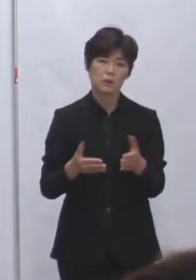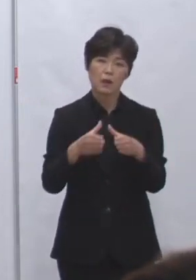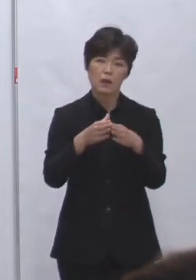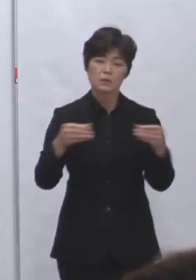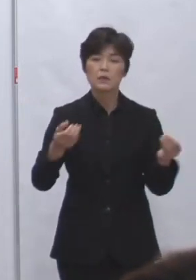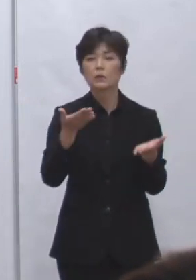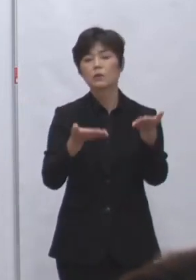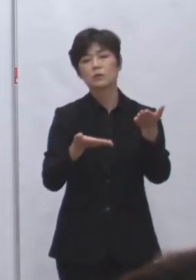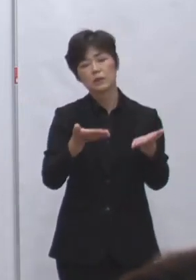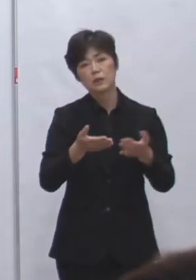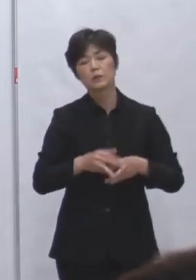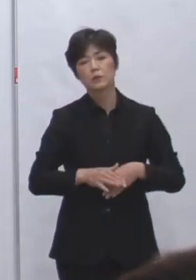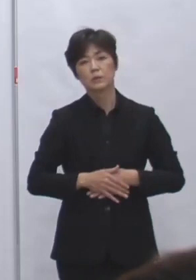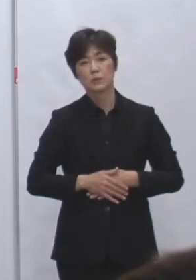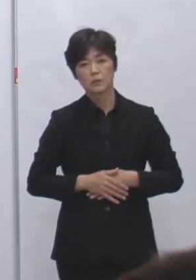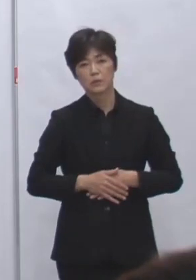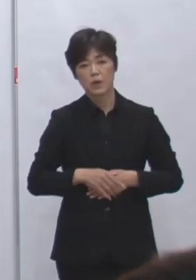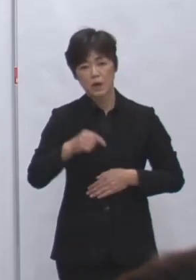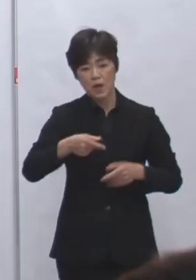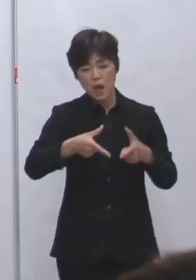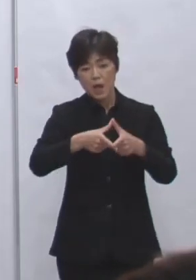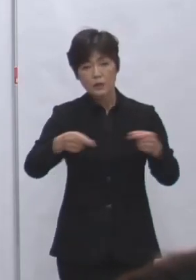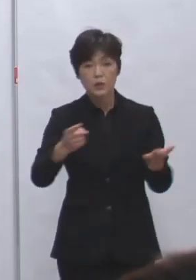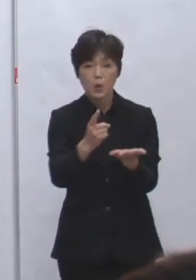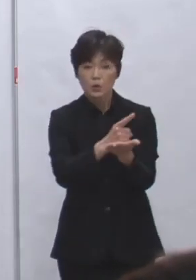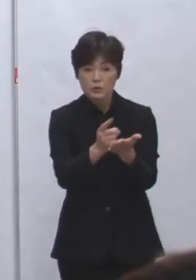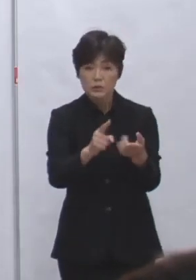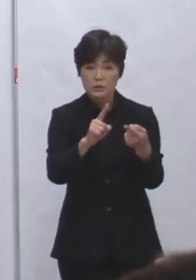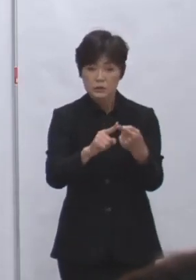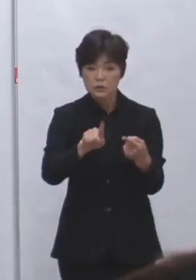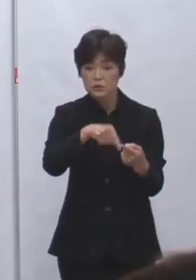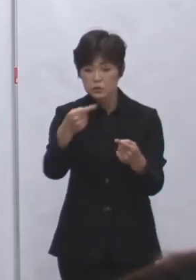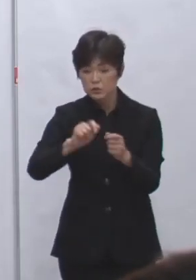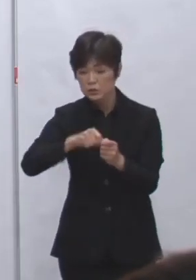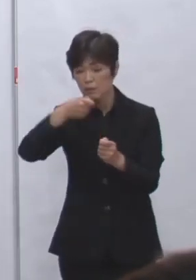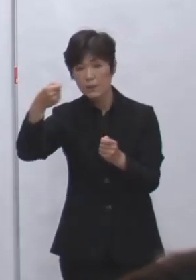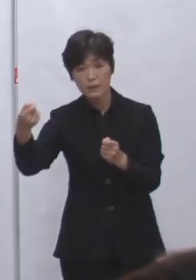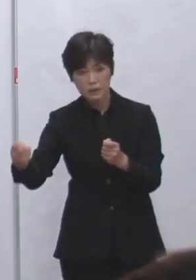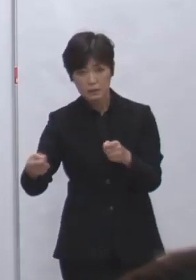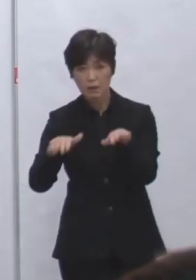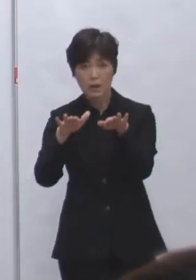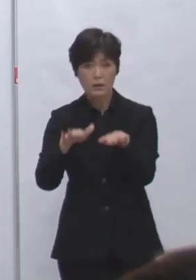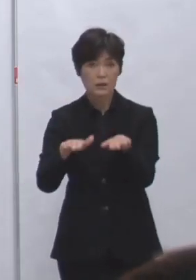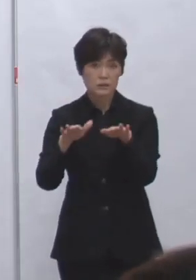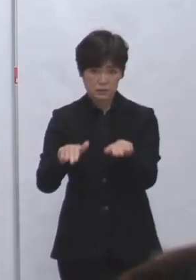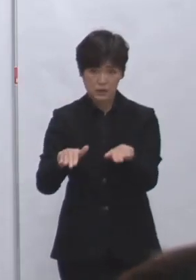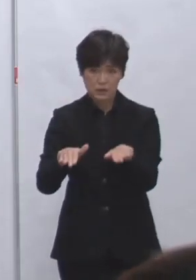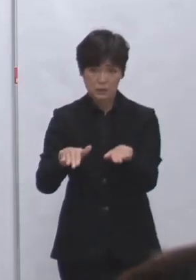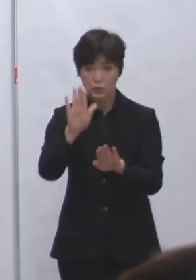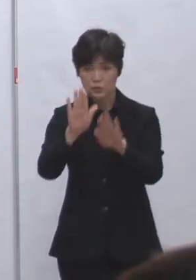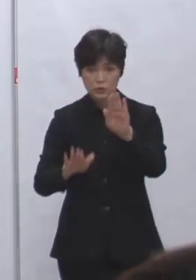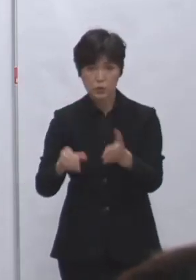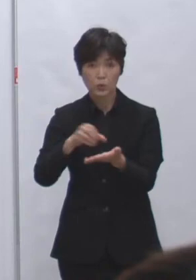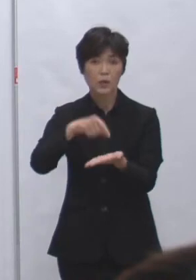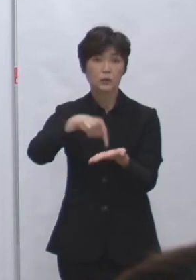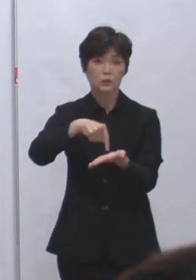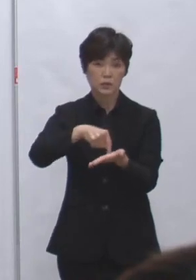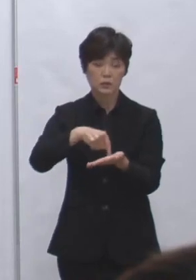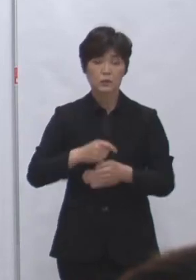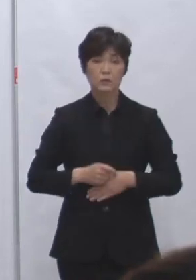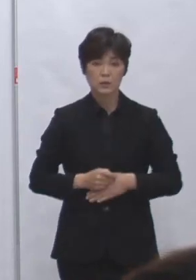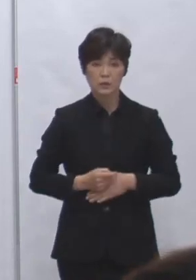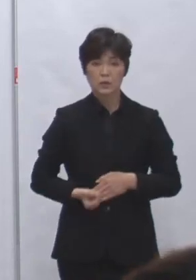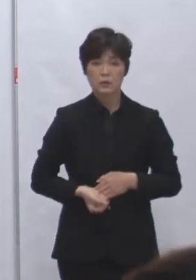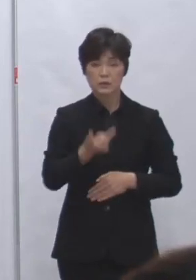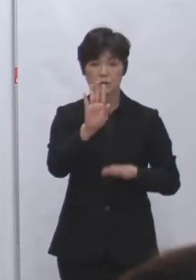較でございますけれども、この日本地図、それから次のページをめくりますと、現在のところがございます。緊